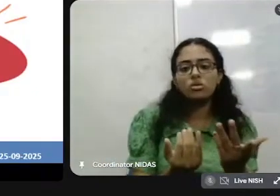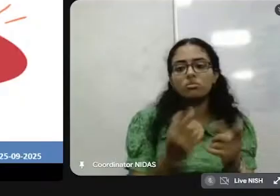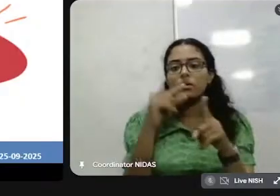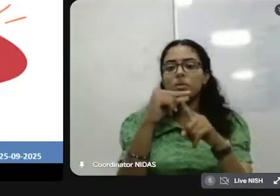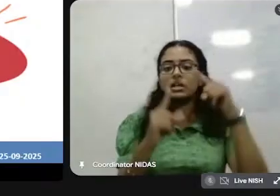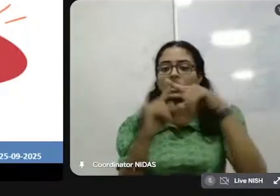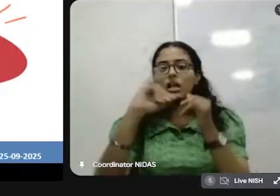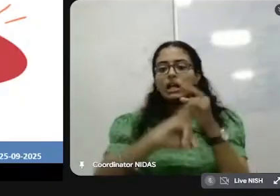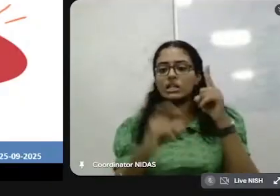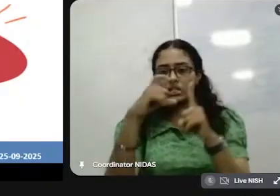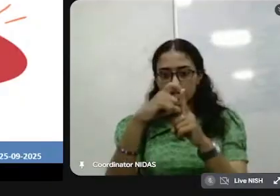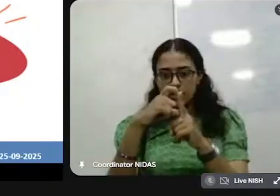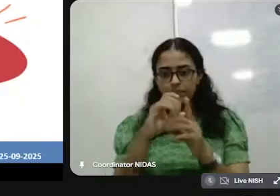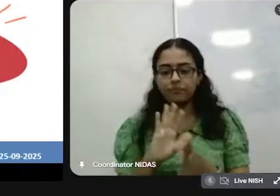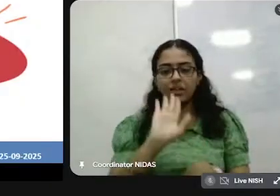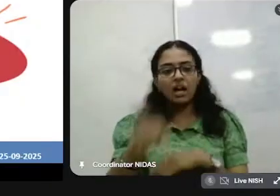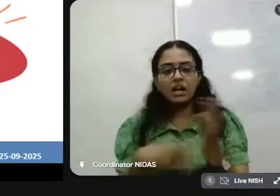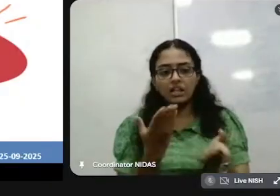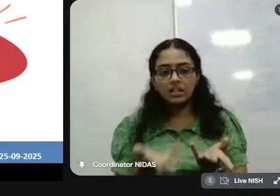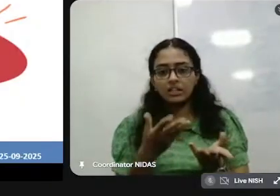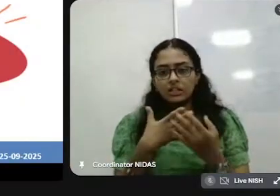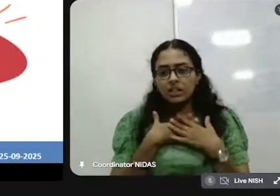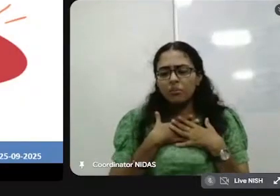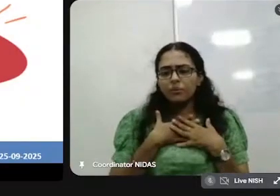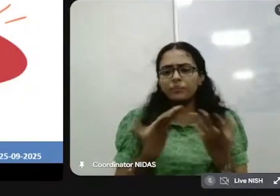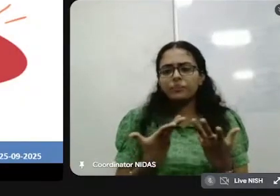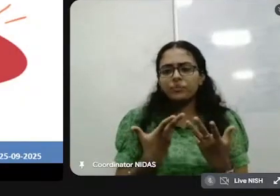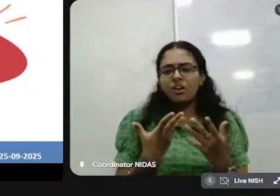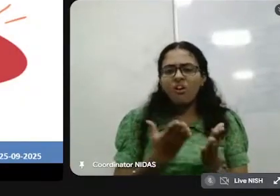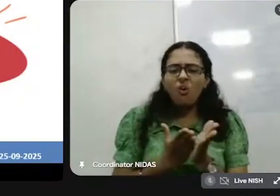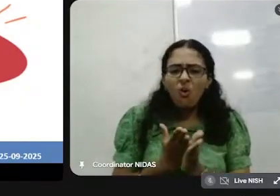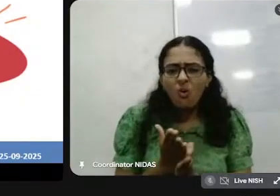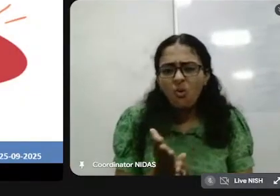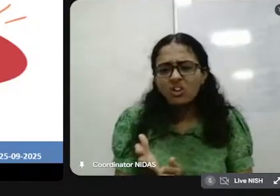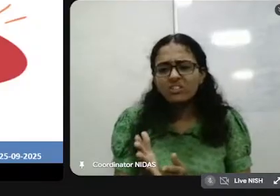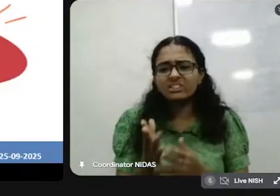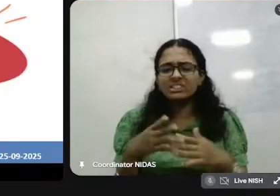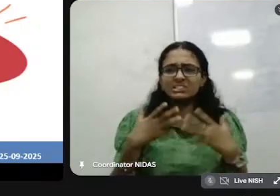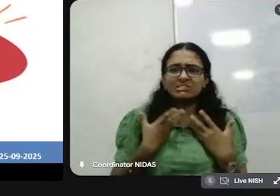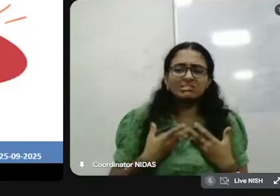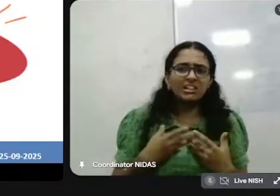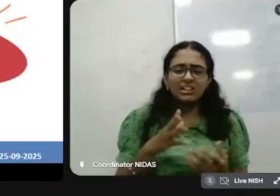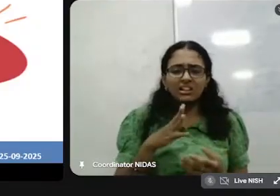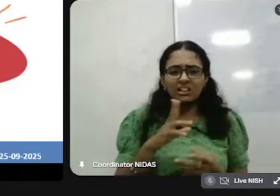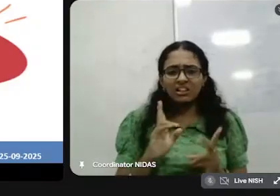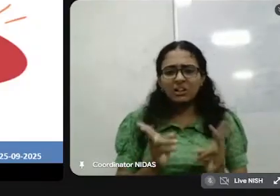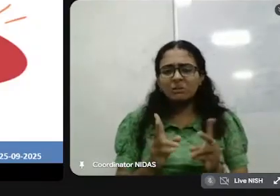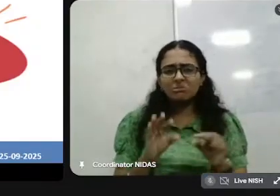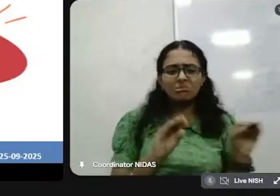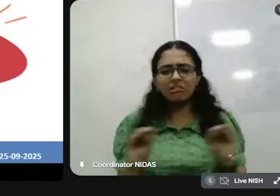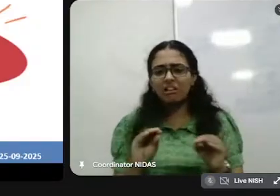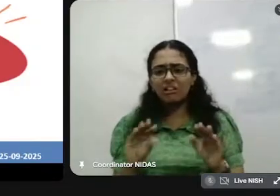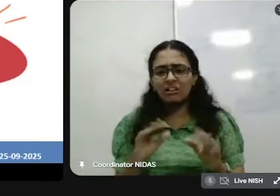സാധ്യതയുണ്ട്. അടുത്തൊരു ബുദ്ധിമുട്ടാണ് നിസ്സംഗത. നിസ്സംഗത എന്ന് പറയുമ്പോൾ എപ്പോഴും നമ്മൾ കേൾക്കുന്ന കംപ്ലൈൻറ്റ്സ് ആണ്. ഒന്നിനൊരു മോട്ടിവേഷൻ